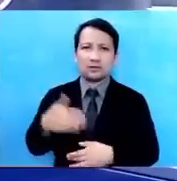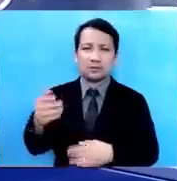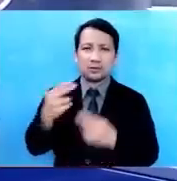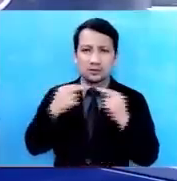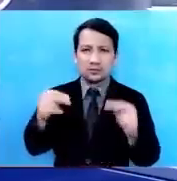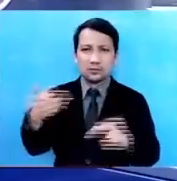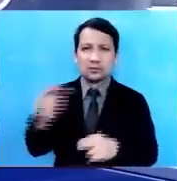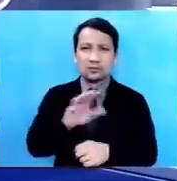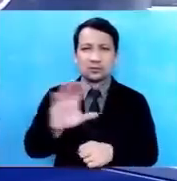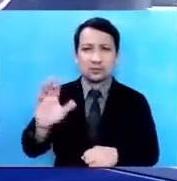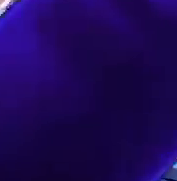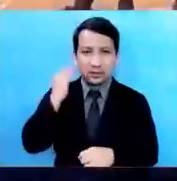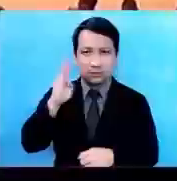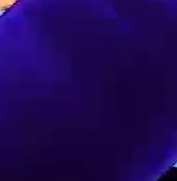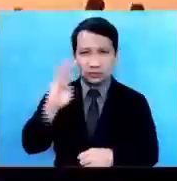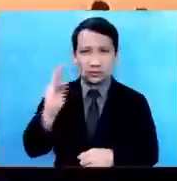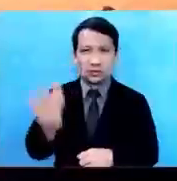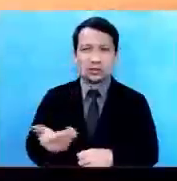Frontline si Martie Bautista.